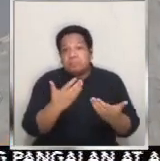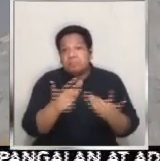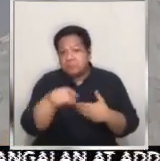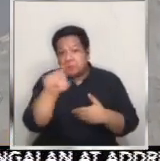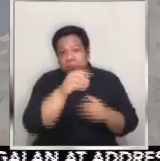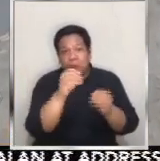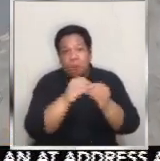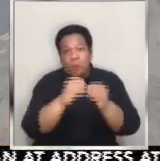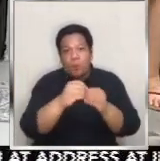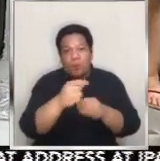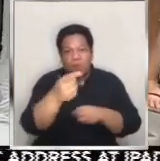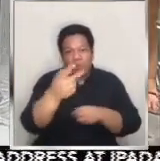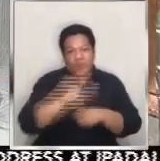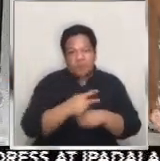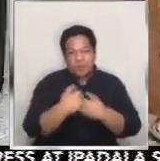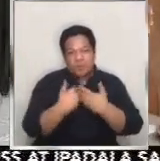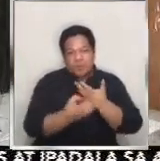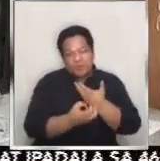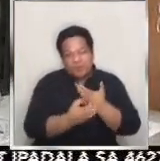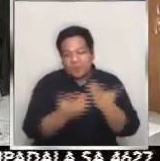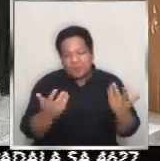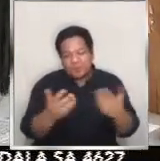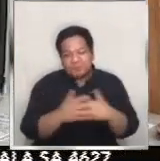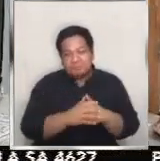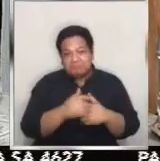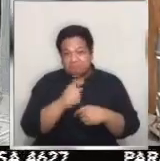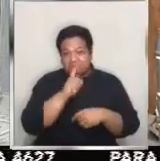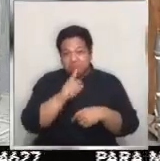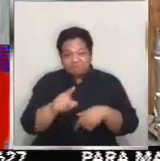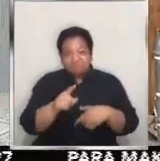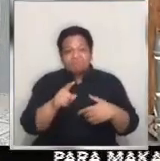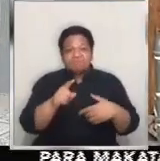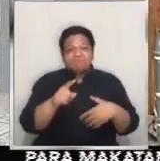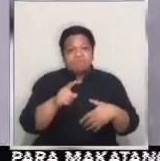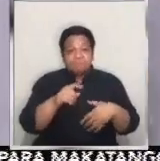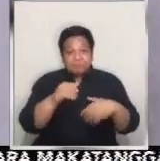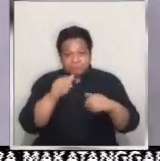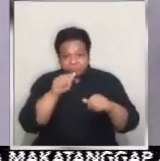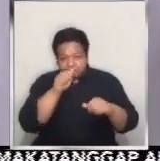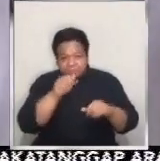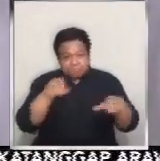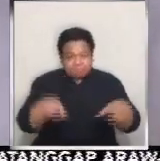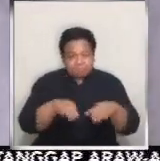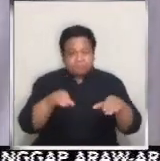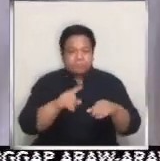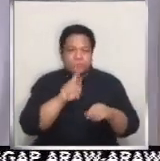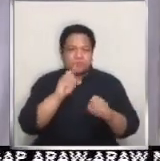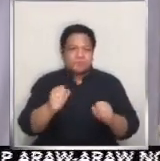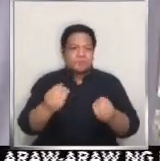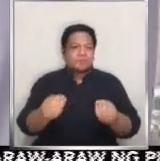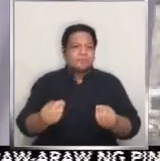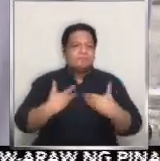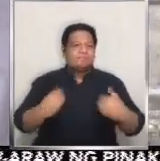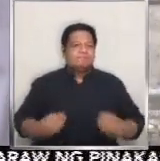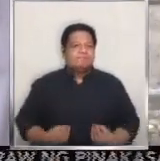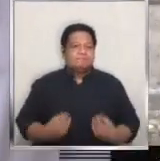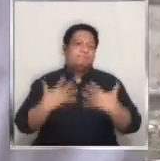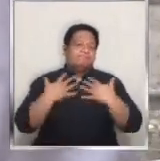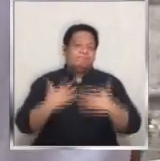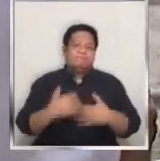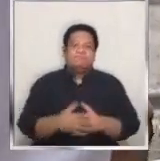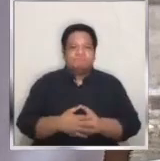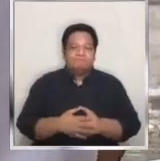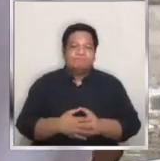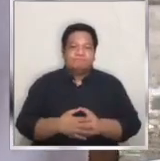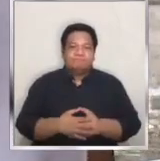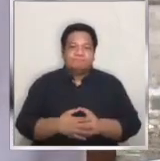kanyang sipag at tiyaga, talagang may tuturing na inspirasyon si Ate Gay. Katatibayan updated sa showbiz